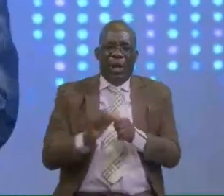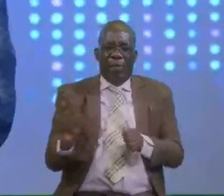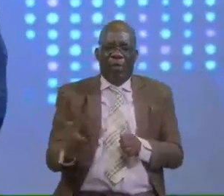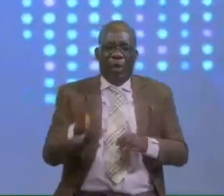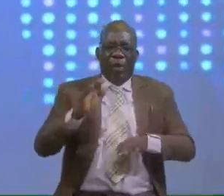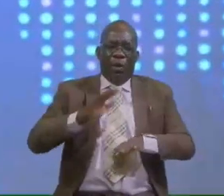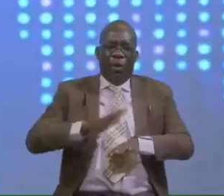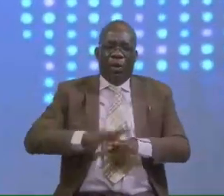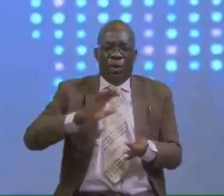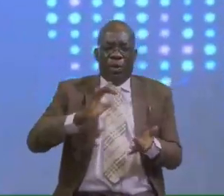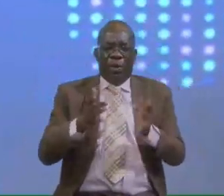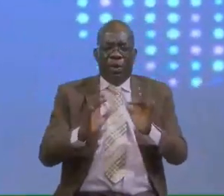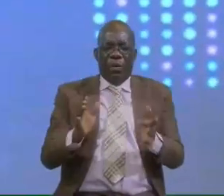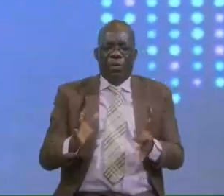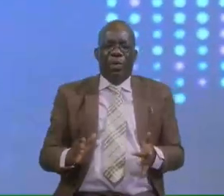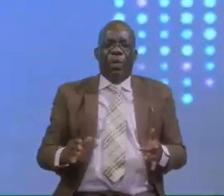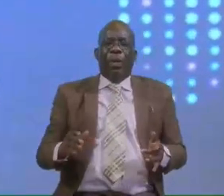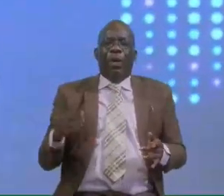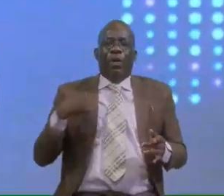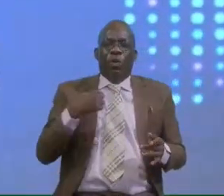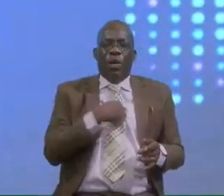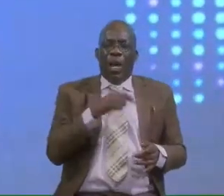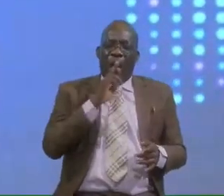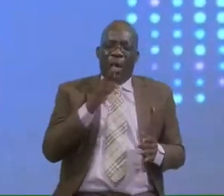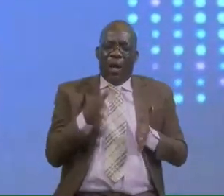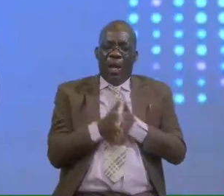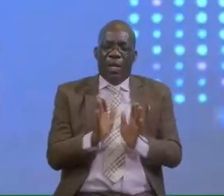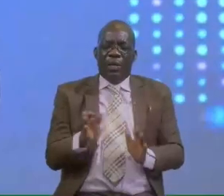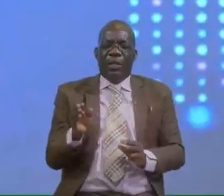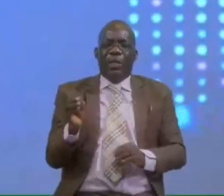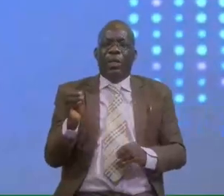ligne. Et nous demandons, Seigneur, ce soir,